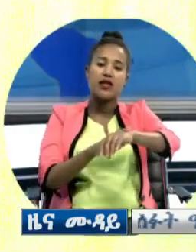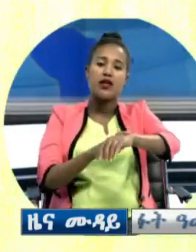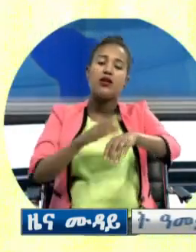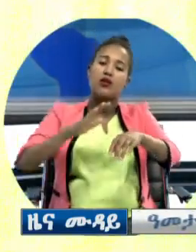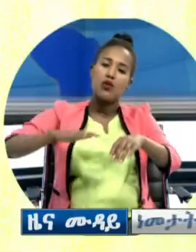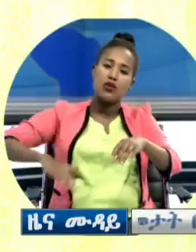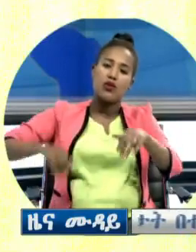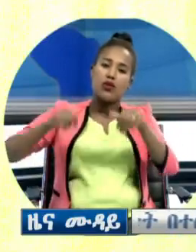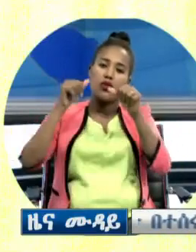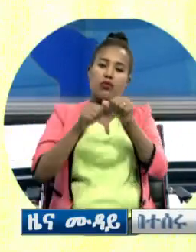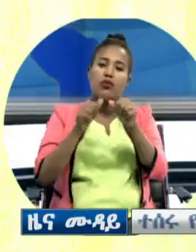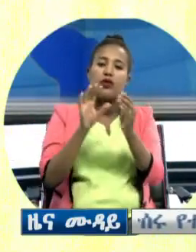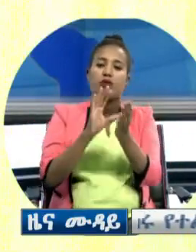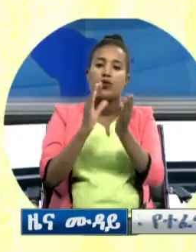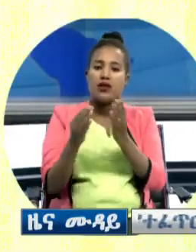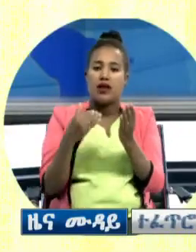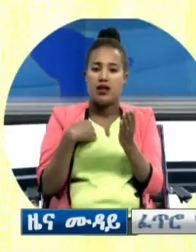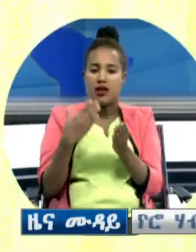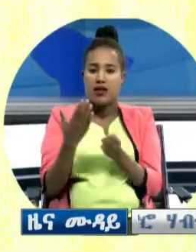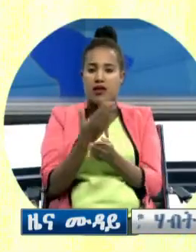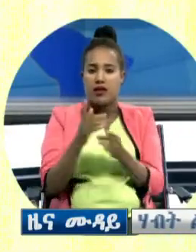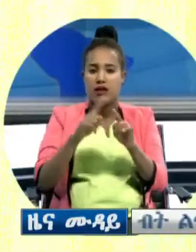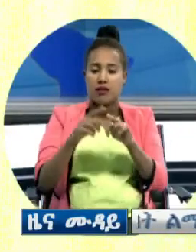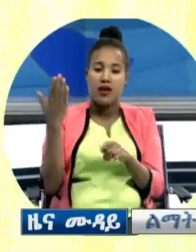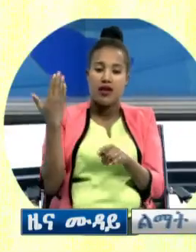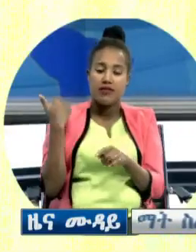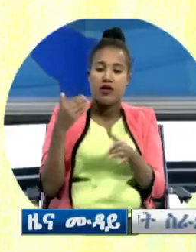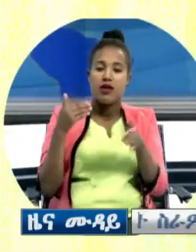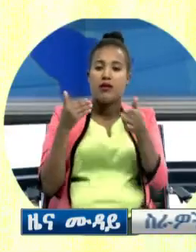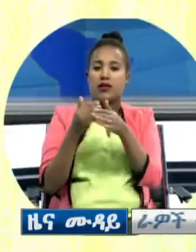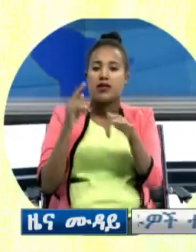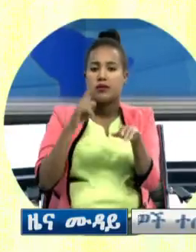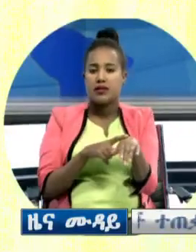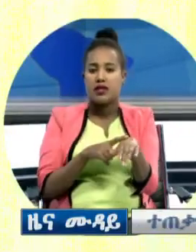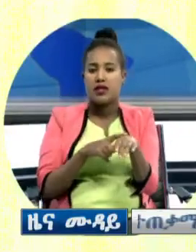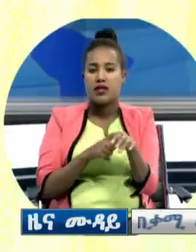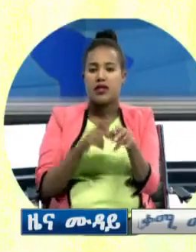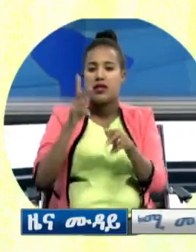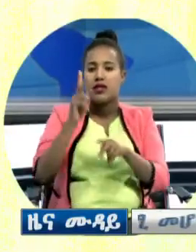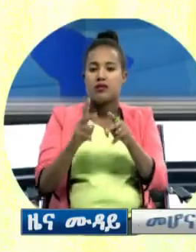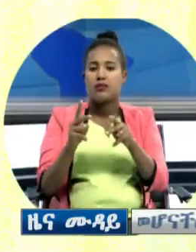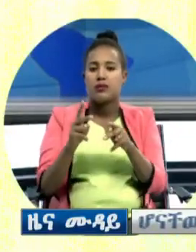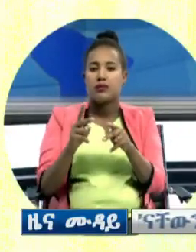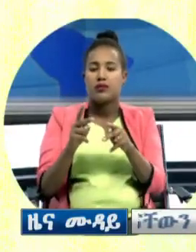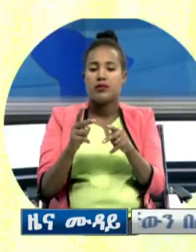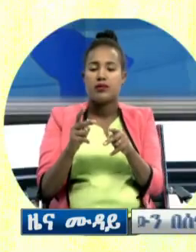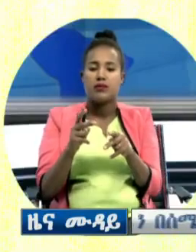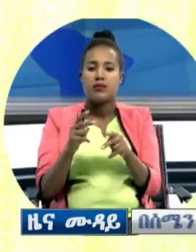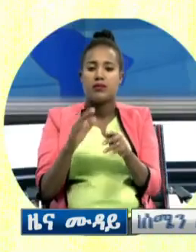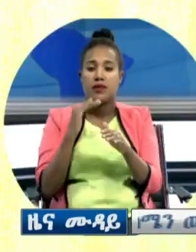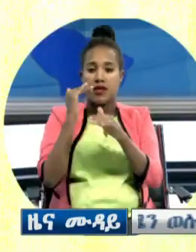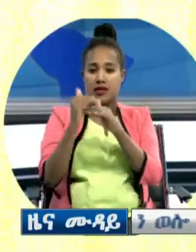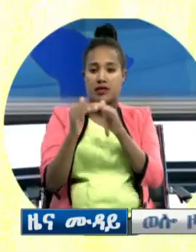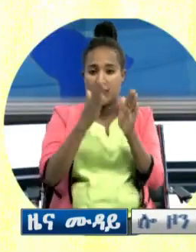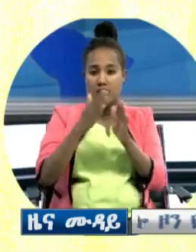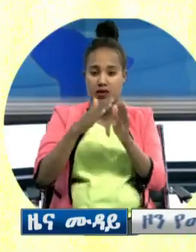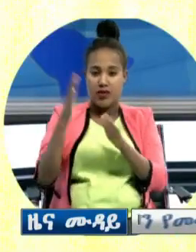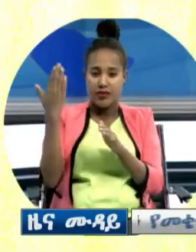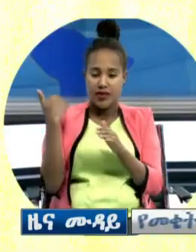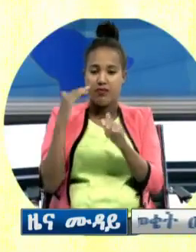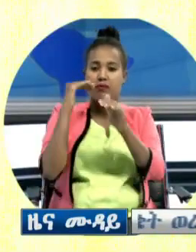አለ። ነገር ግን በባለፈው በቅርብ ጊዜ የህዝብ መድረክ ተዘጋጅቶ ነበር። ዛ መድረክ